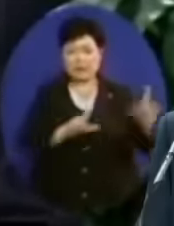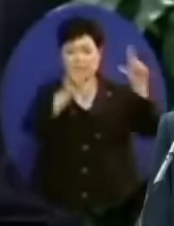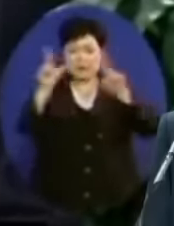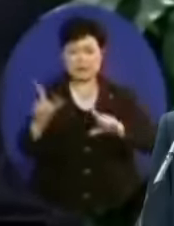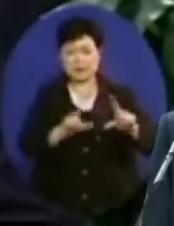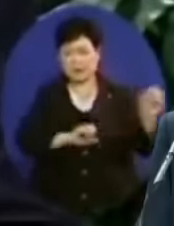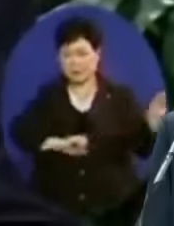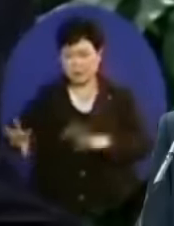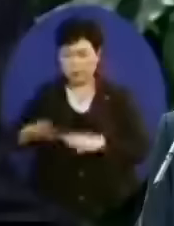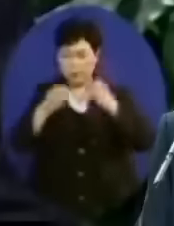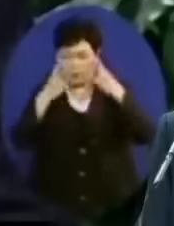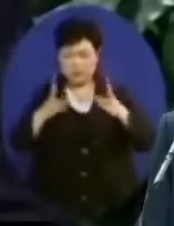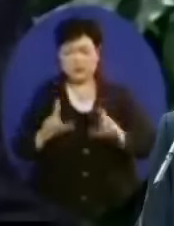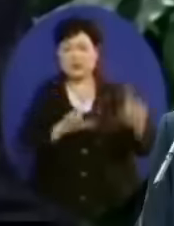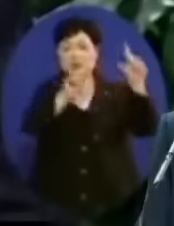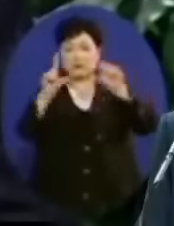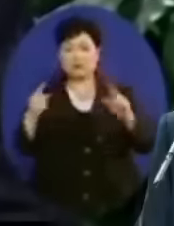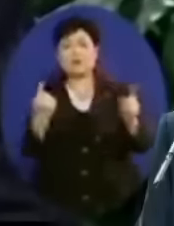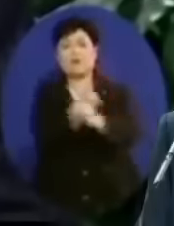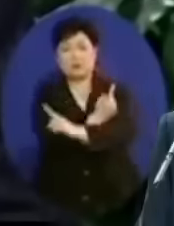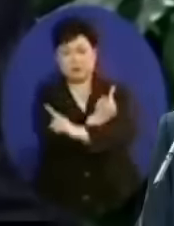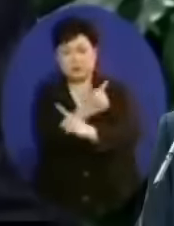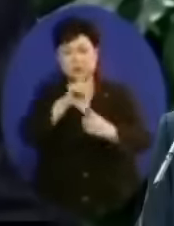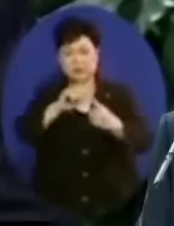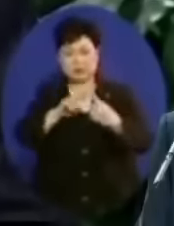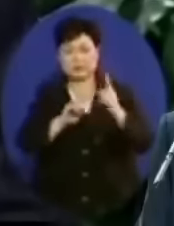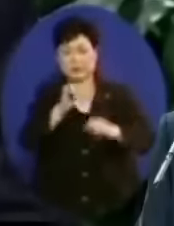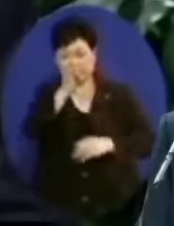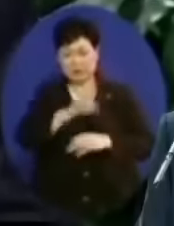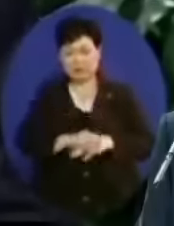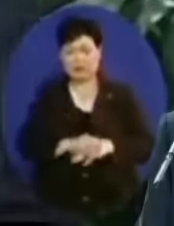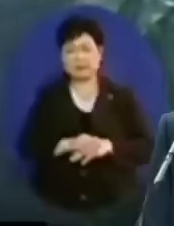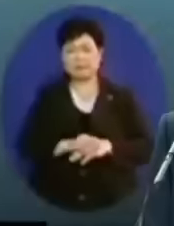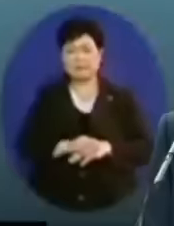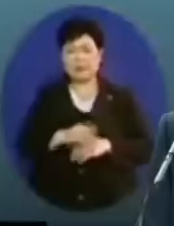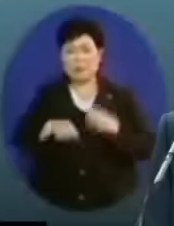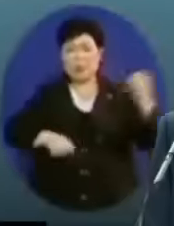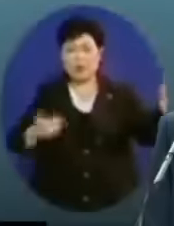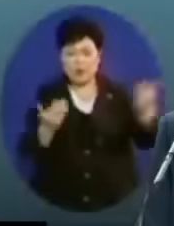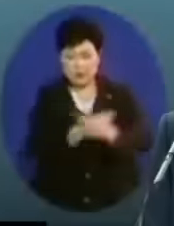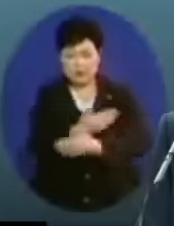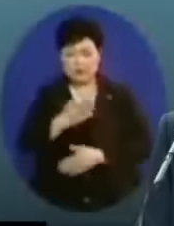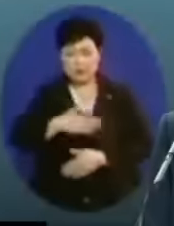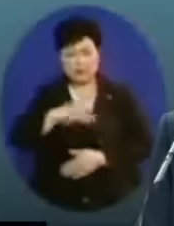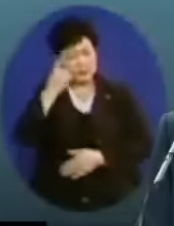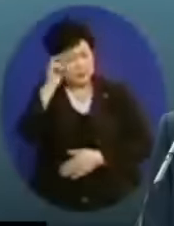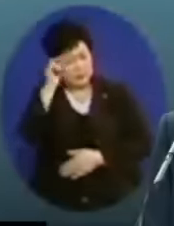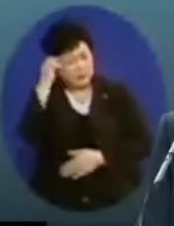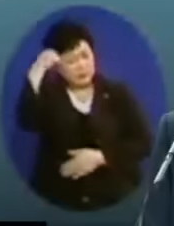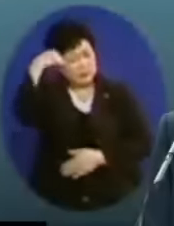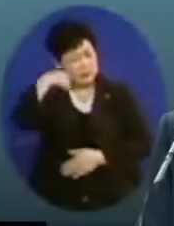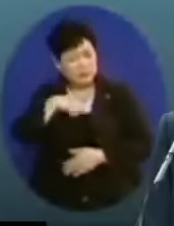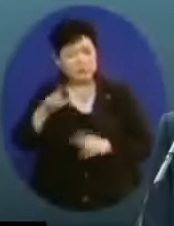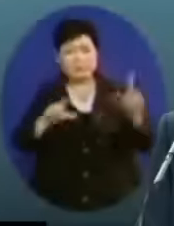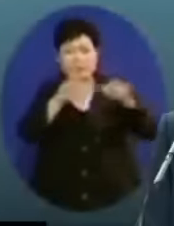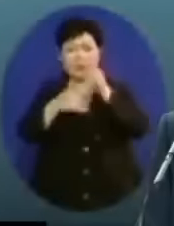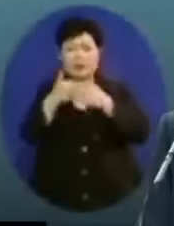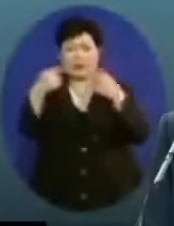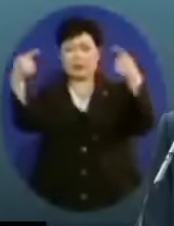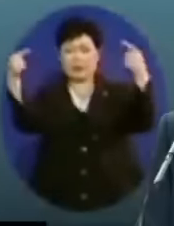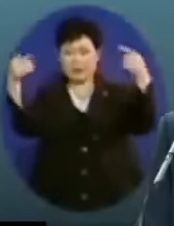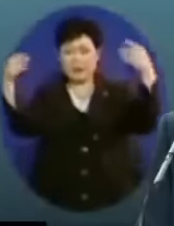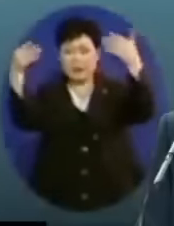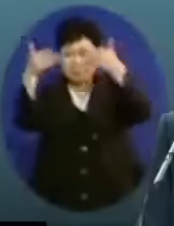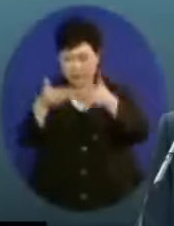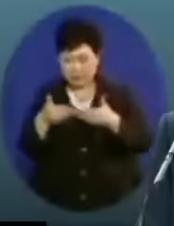생활로 돌아서는 것을 말하는 것입니다. 찰스 피니는 회개란 나의 의지와 느낌의 삶을 하나님께 맞추어